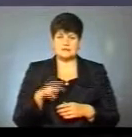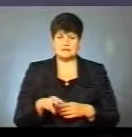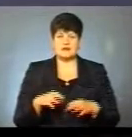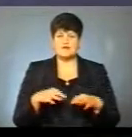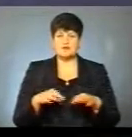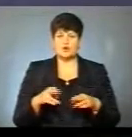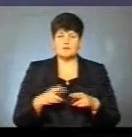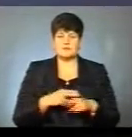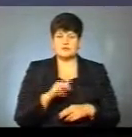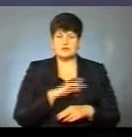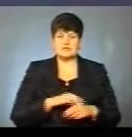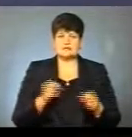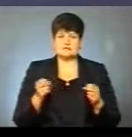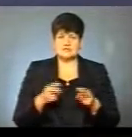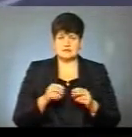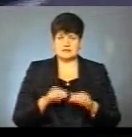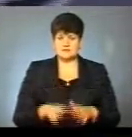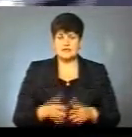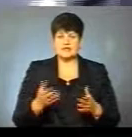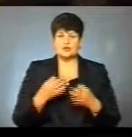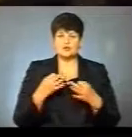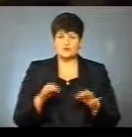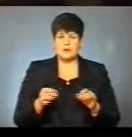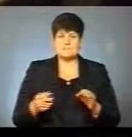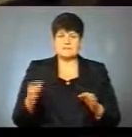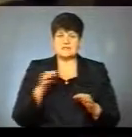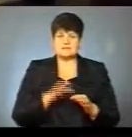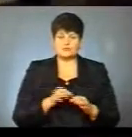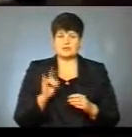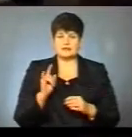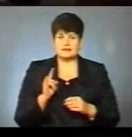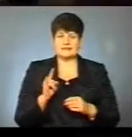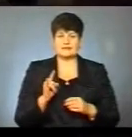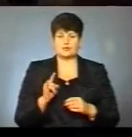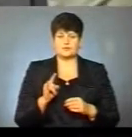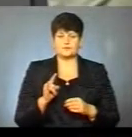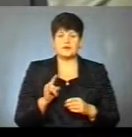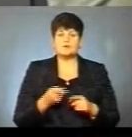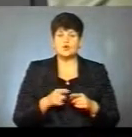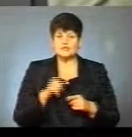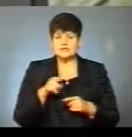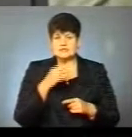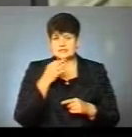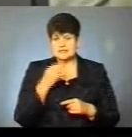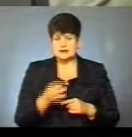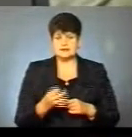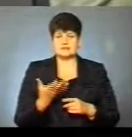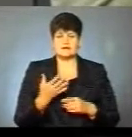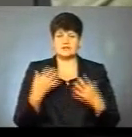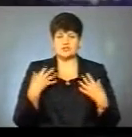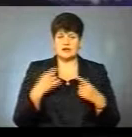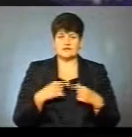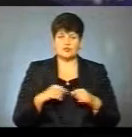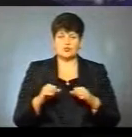без використання спеціальних засобів, які дозволять пристебнути дитину пасками безпеки. Про це повідомив під час брифінгу начальник